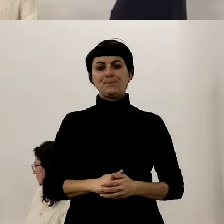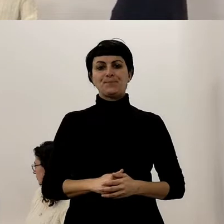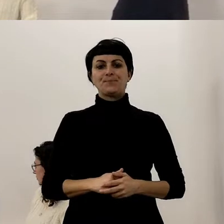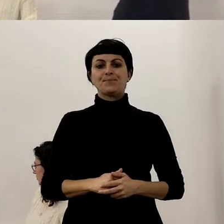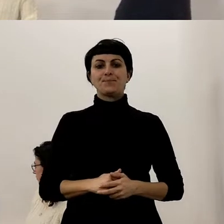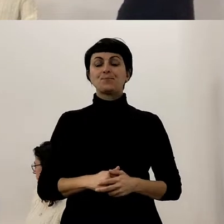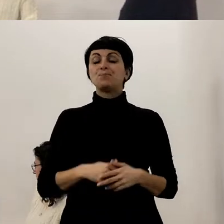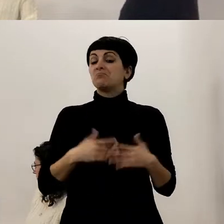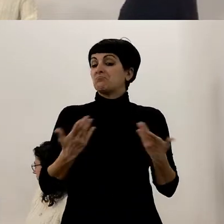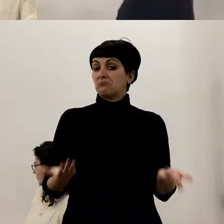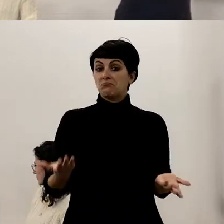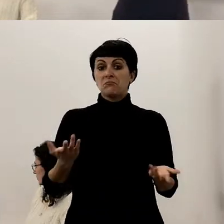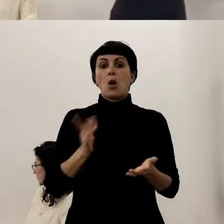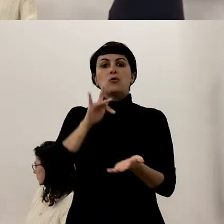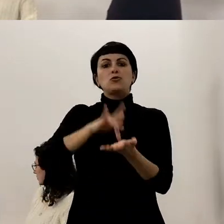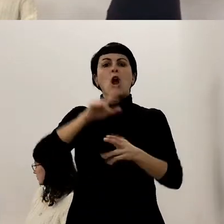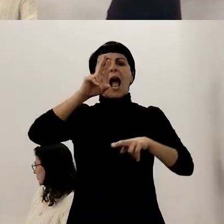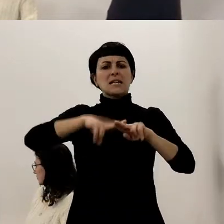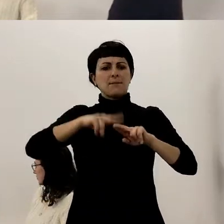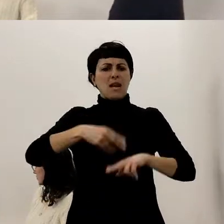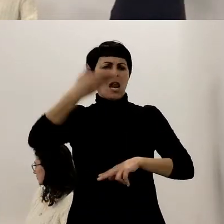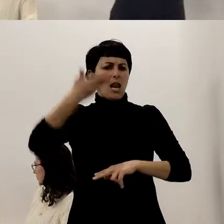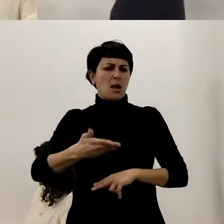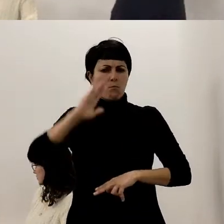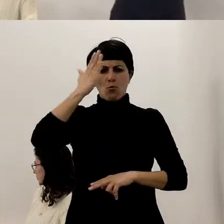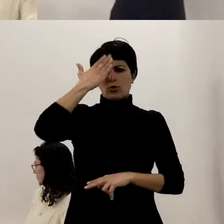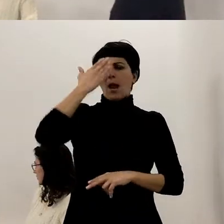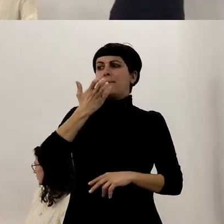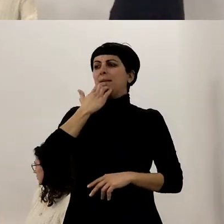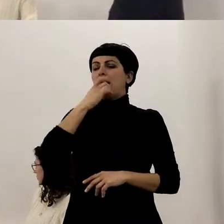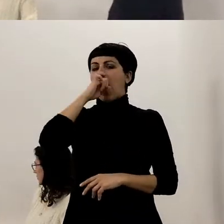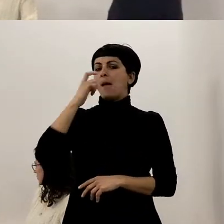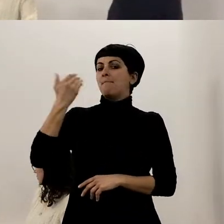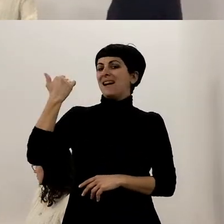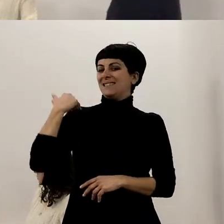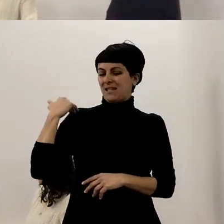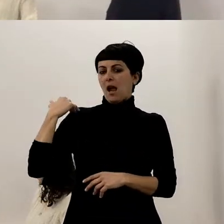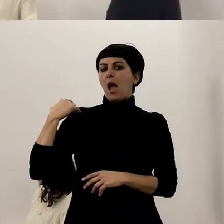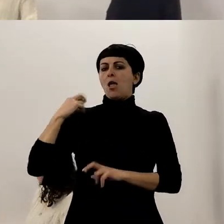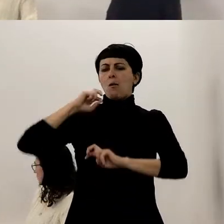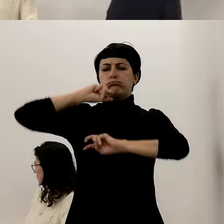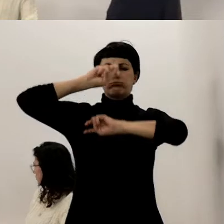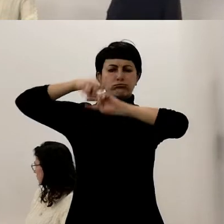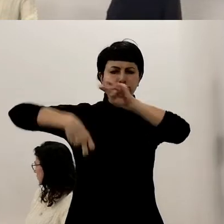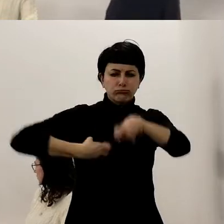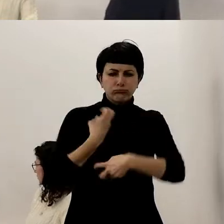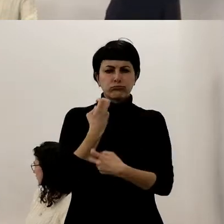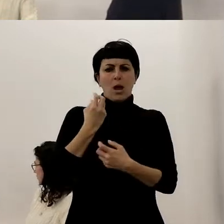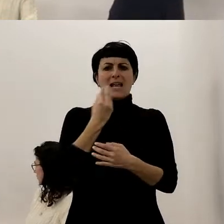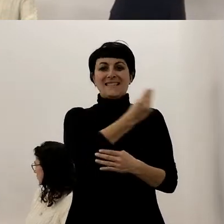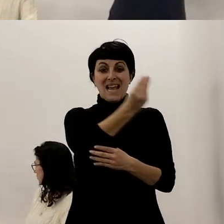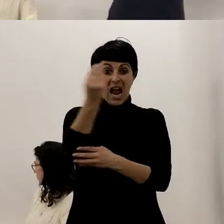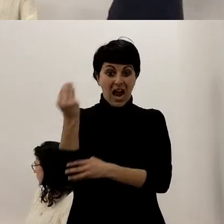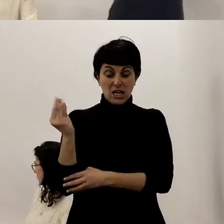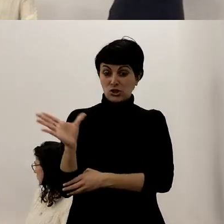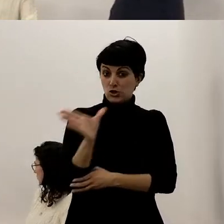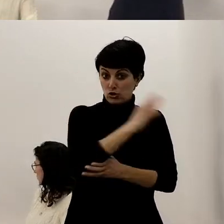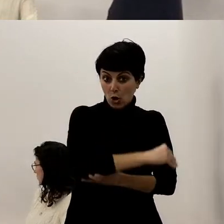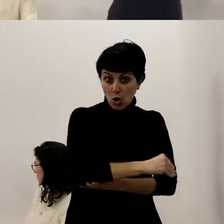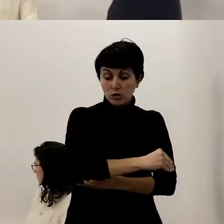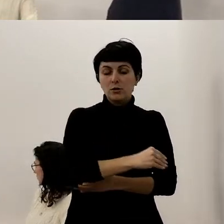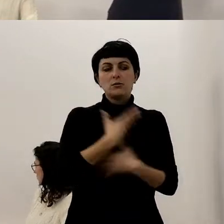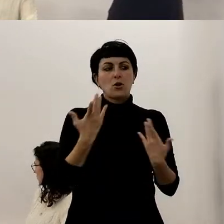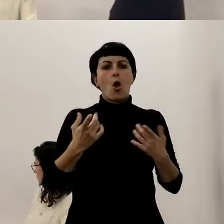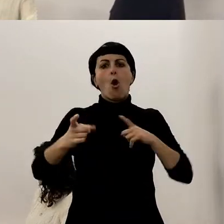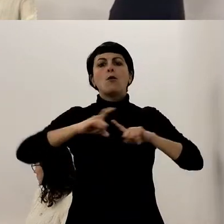Inclús quan hem de fer doncs, esdeveniments més importants, com per exemple l'any passat que vam fer tota una remodelació dels gegants, doncs ens organitzàvem com